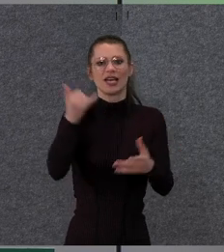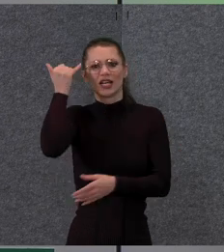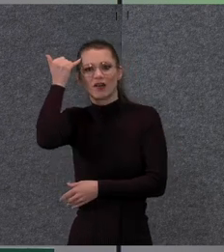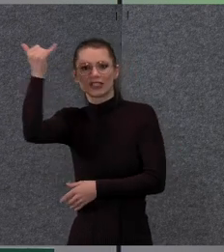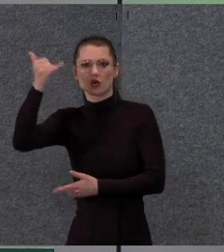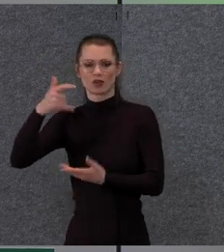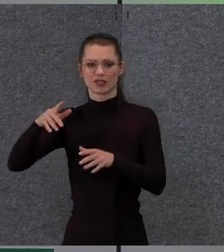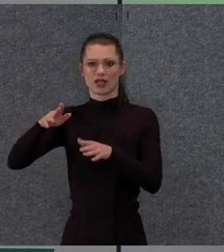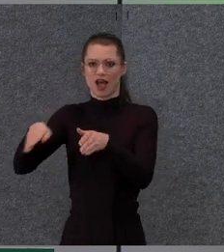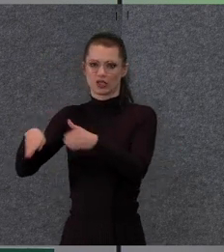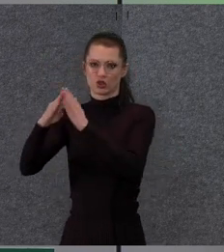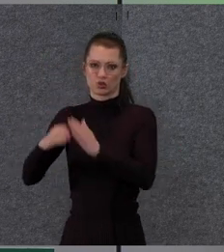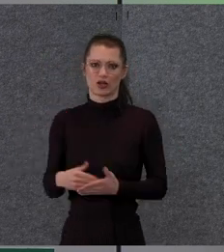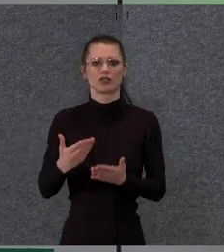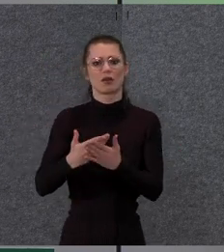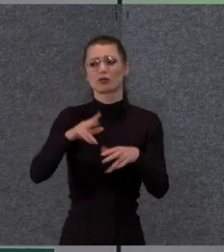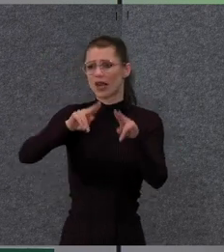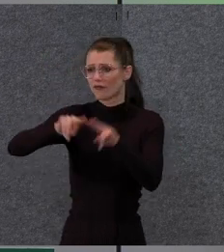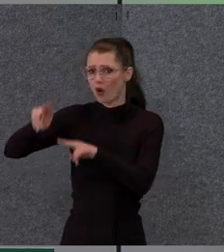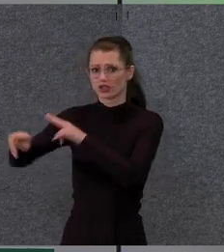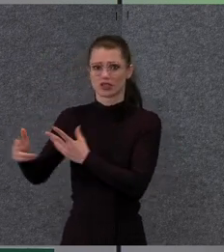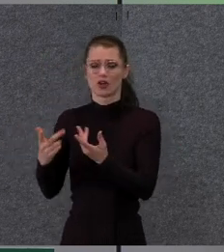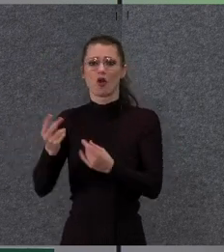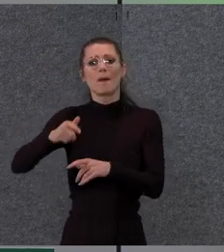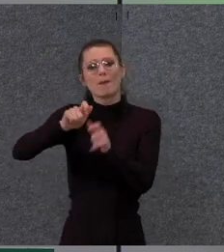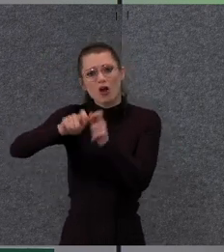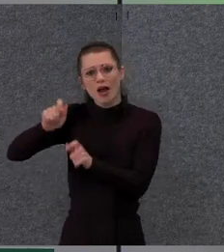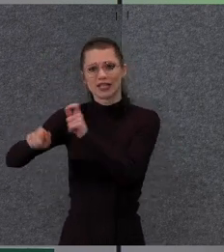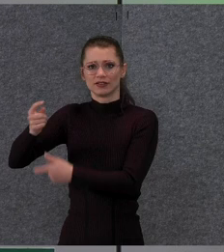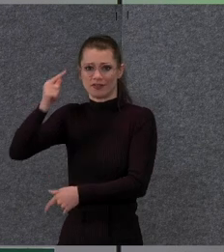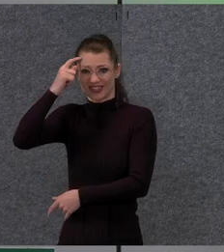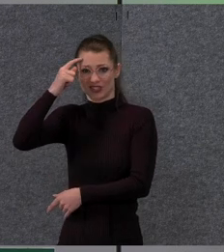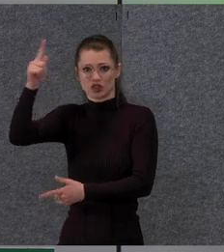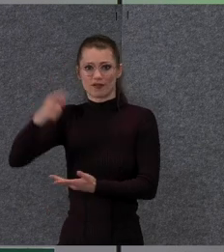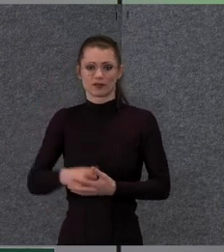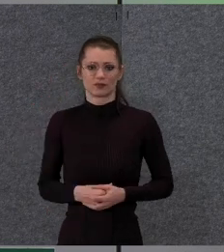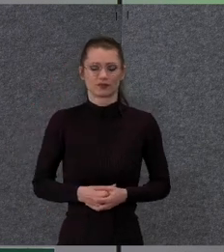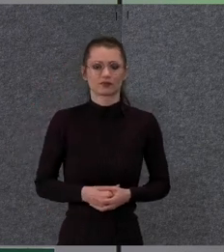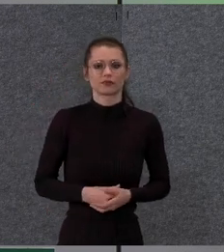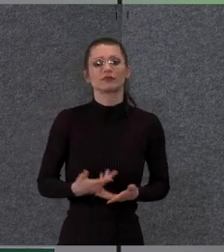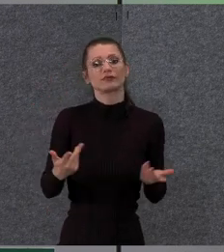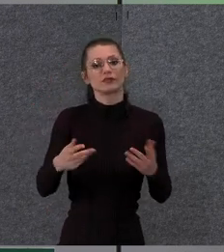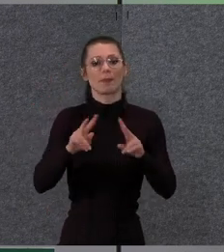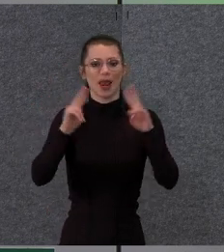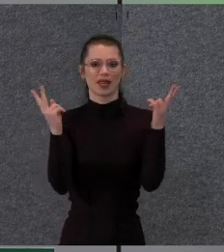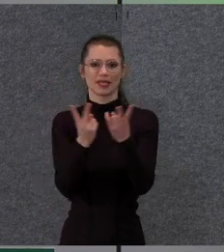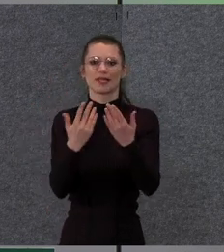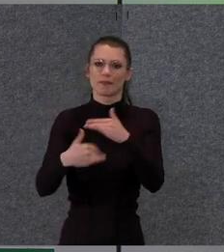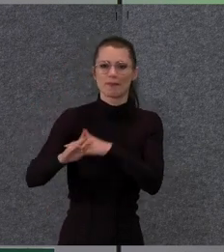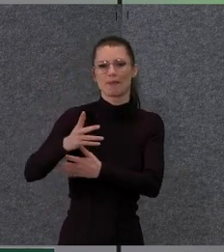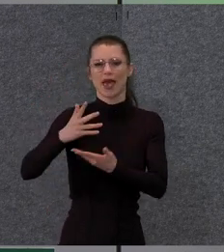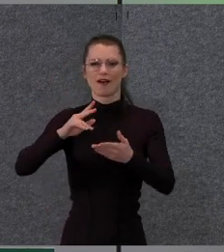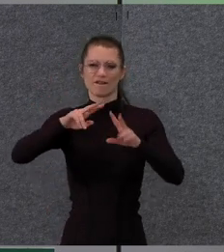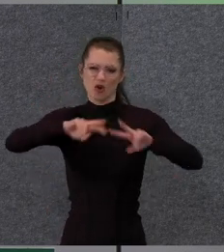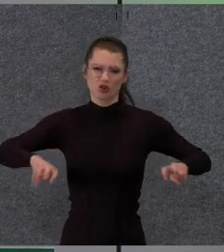für Klimaneutralität, Diversity und BürgerInnenwissenschaften. Unser Planet braucht mehr Forschung for